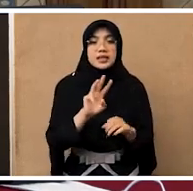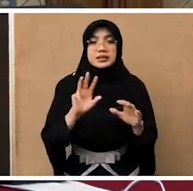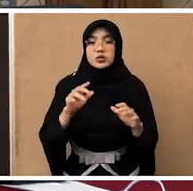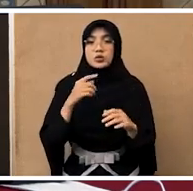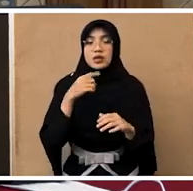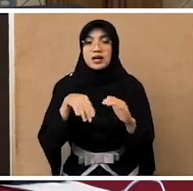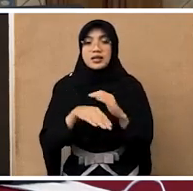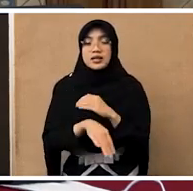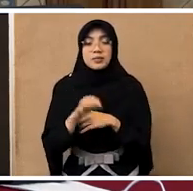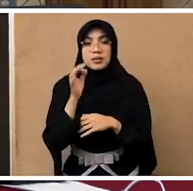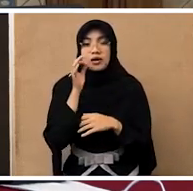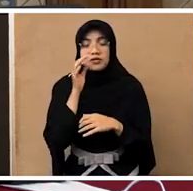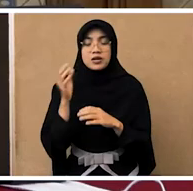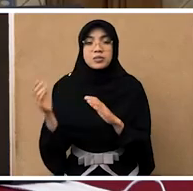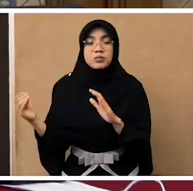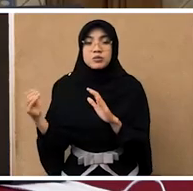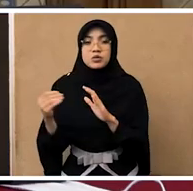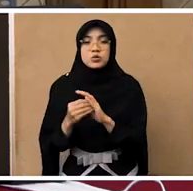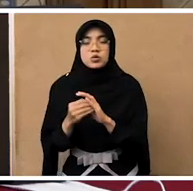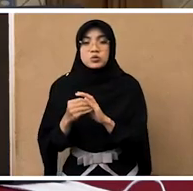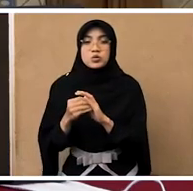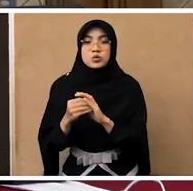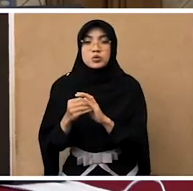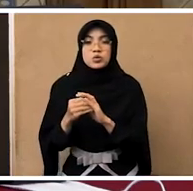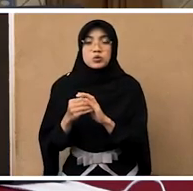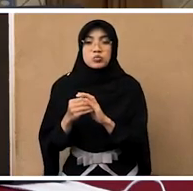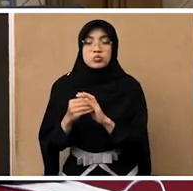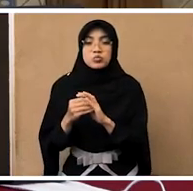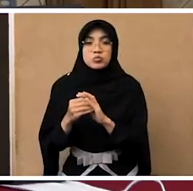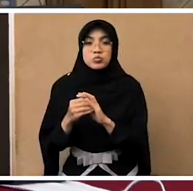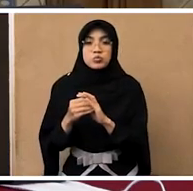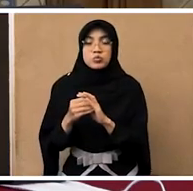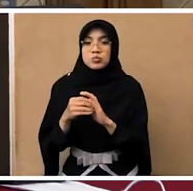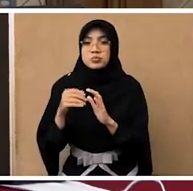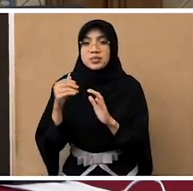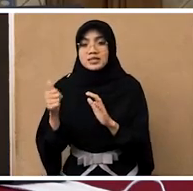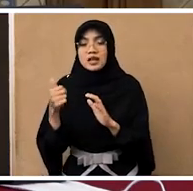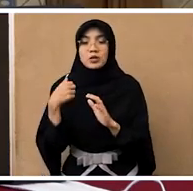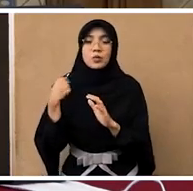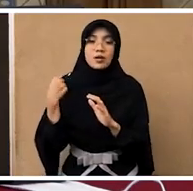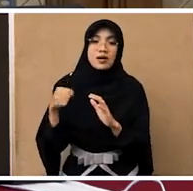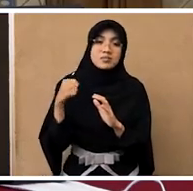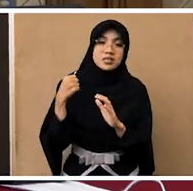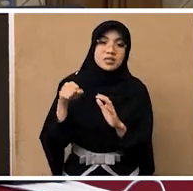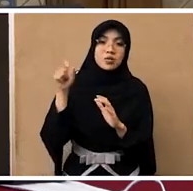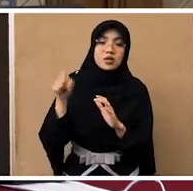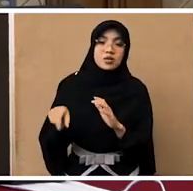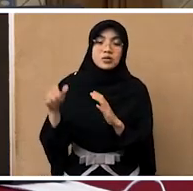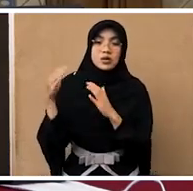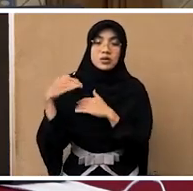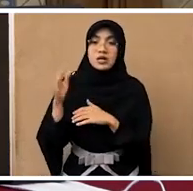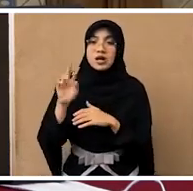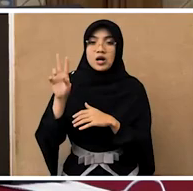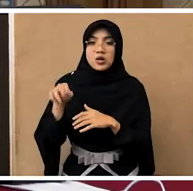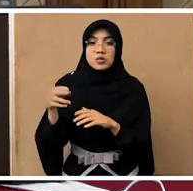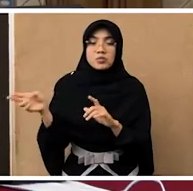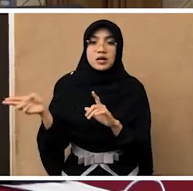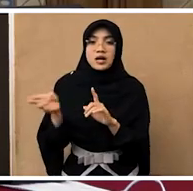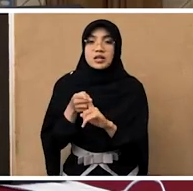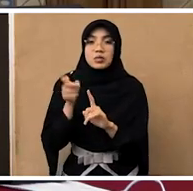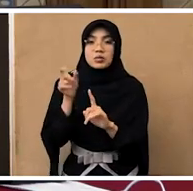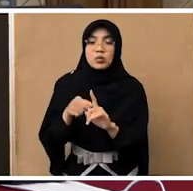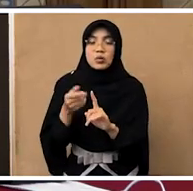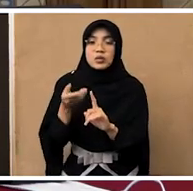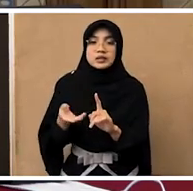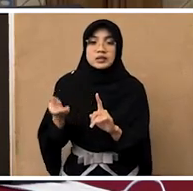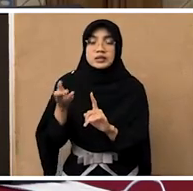pemaaf dan mendasarkannya kepada tidak atau tidak bisa atau tidak bisa seseorang itu pertanggungjawab tanpa harus melekatkannya